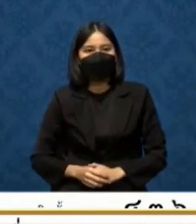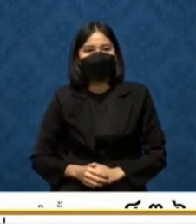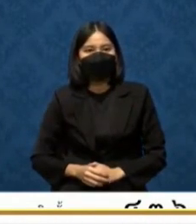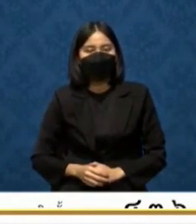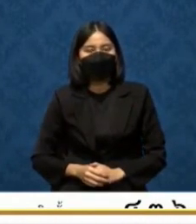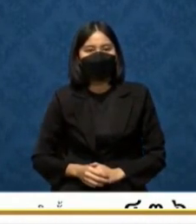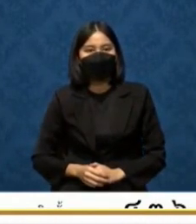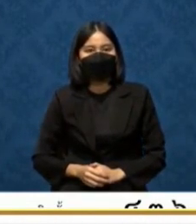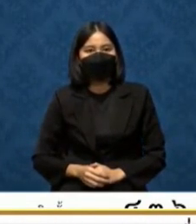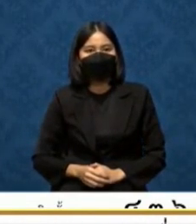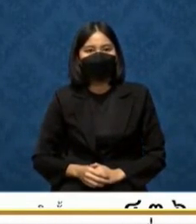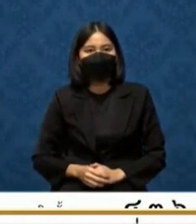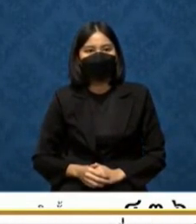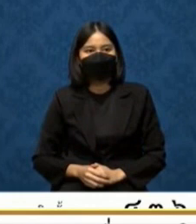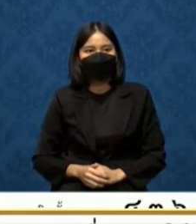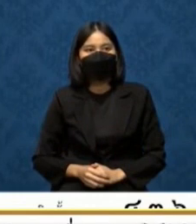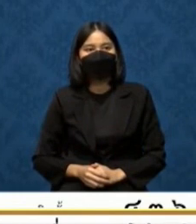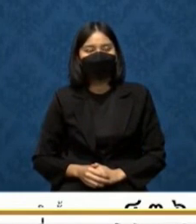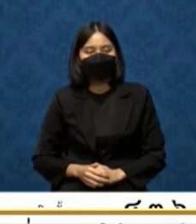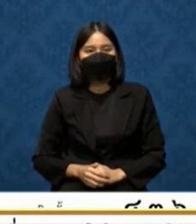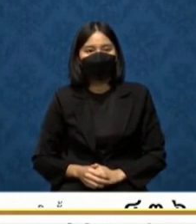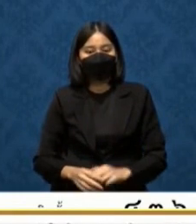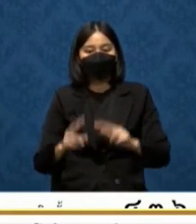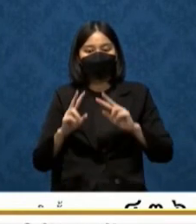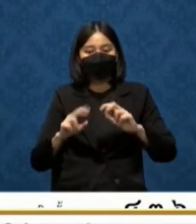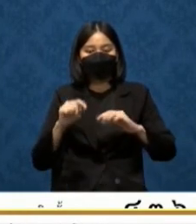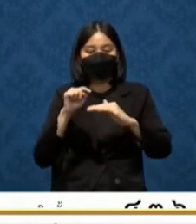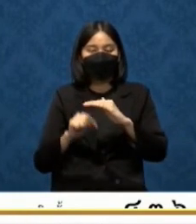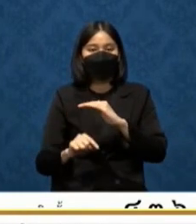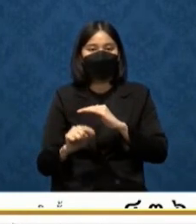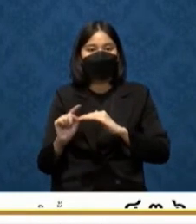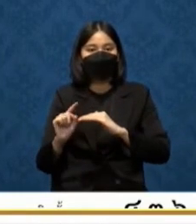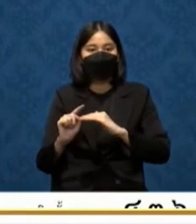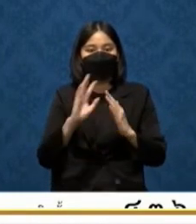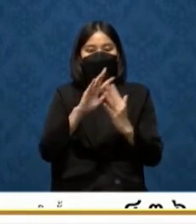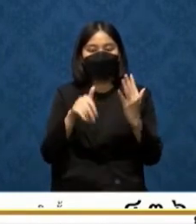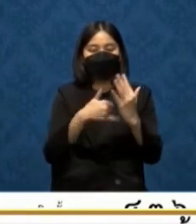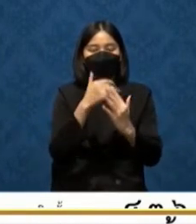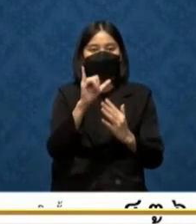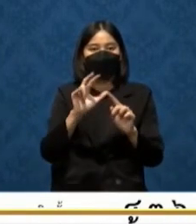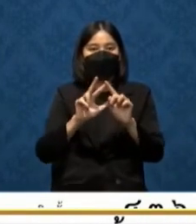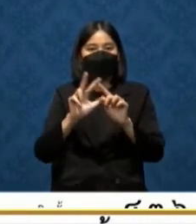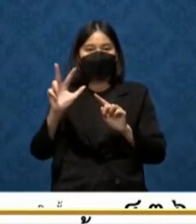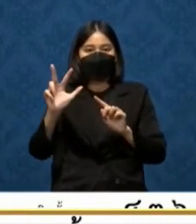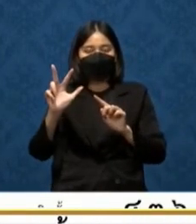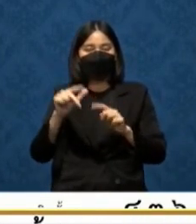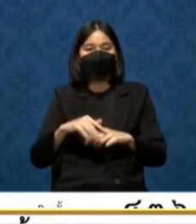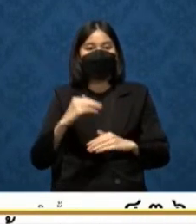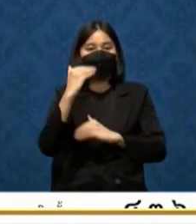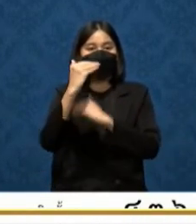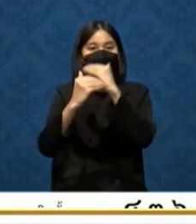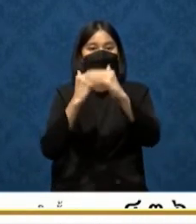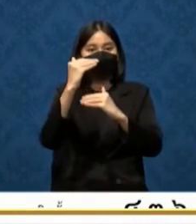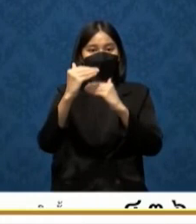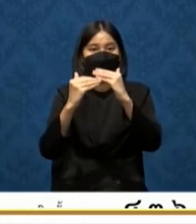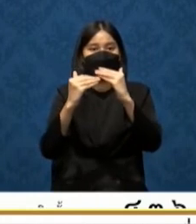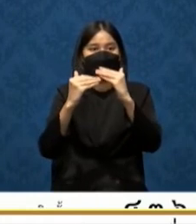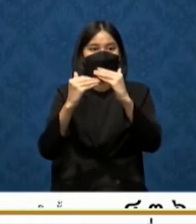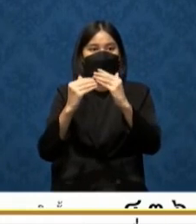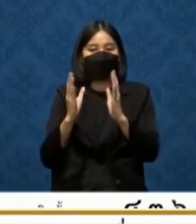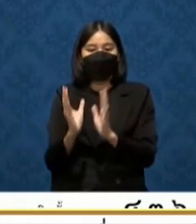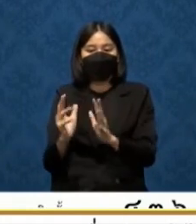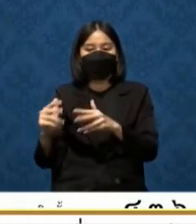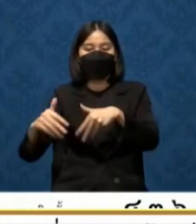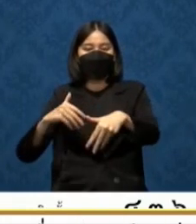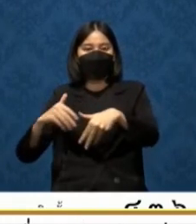ในส่วนของ โลกลนด ในสวนของยุทศาตที่ 3 นะครับการพฒนาและสรางความเป็ผ